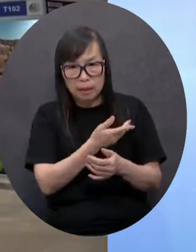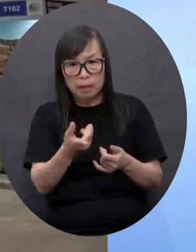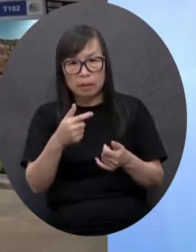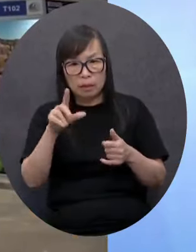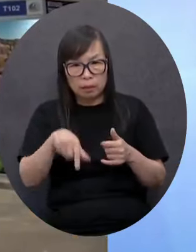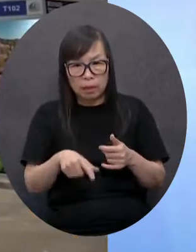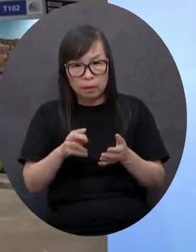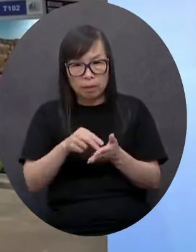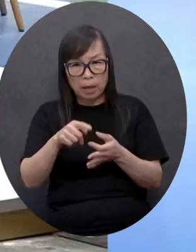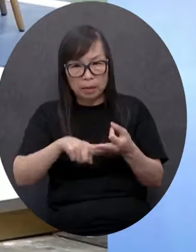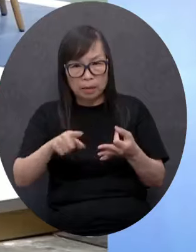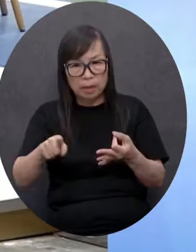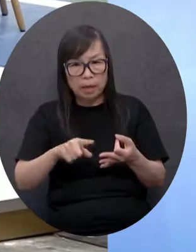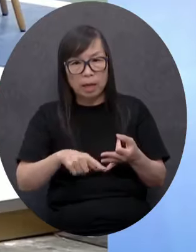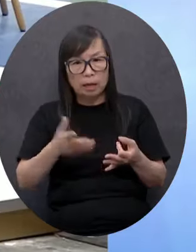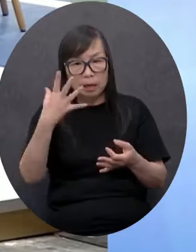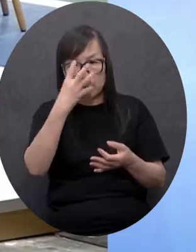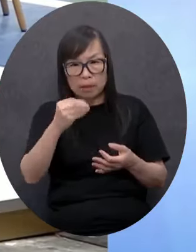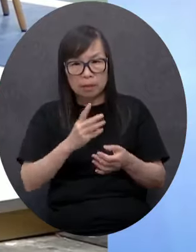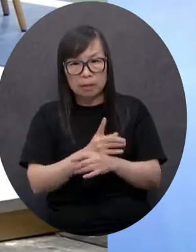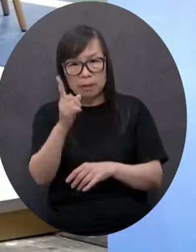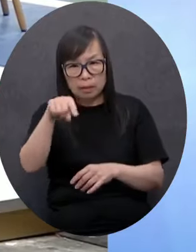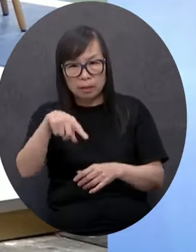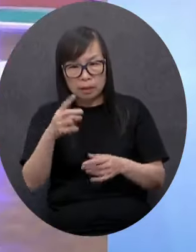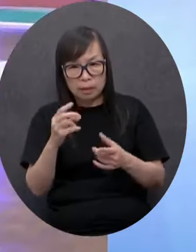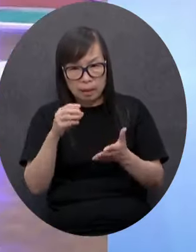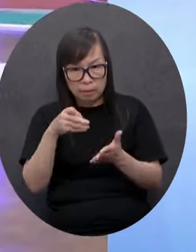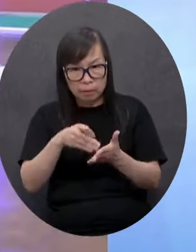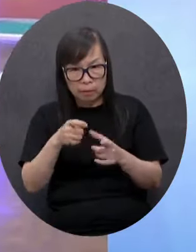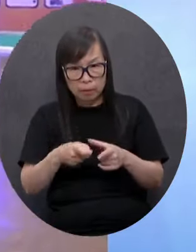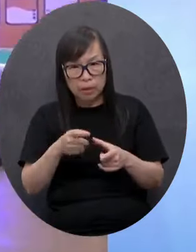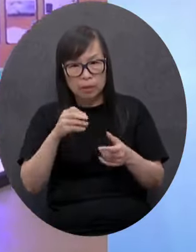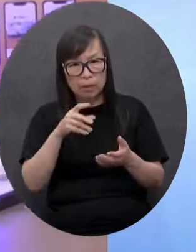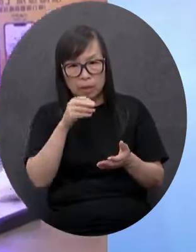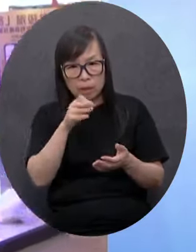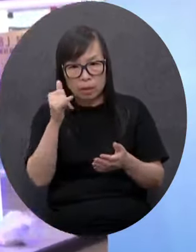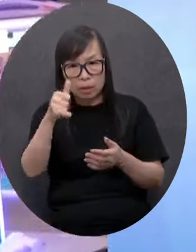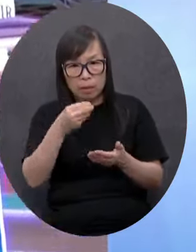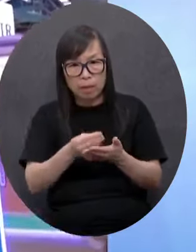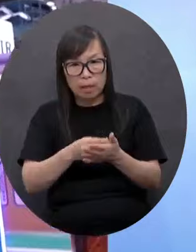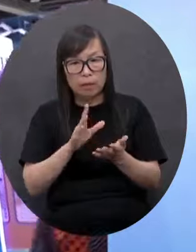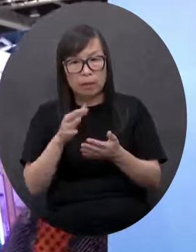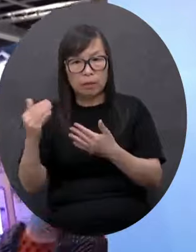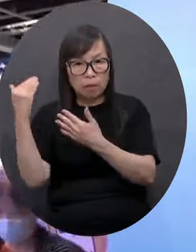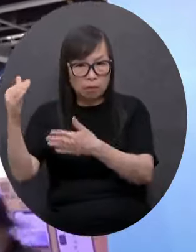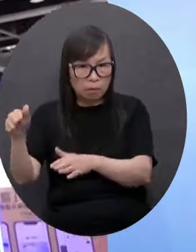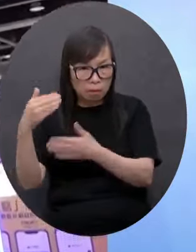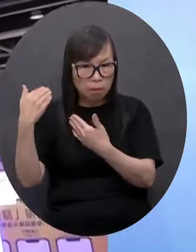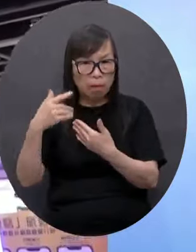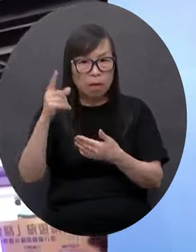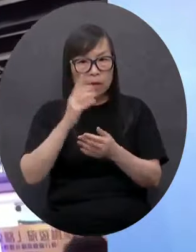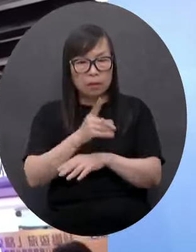舉辦的 Fine Expo Asia 就吸引過1000个參展商參與，出席的買家和進口商人數超